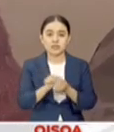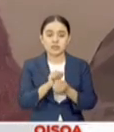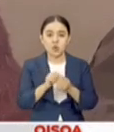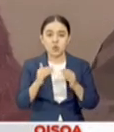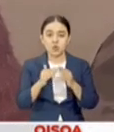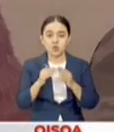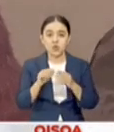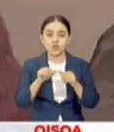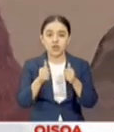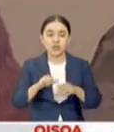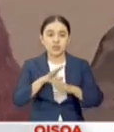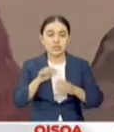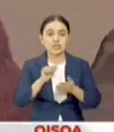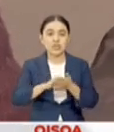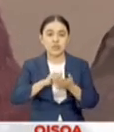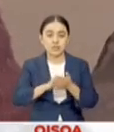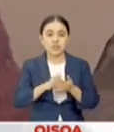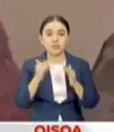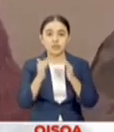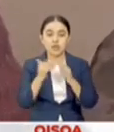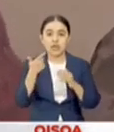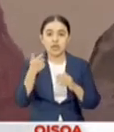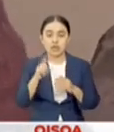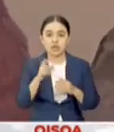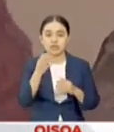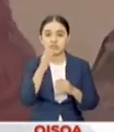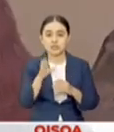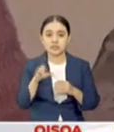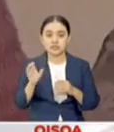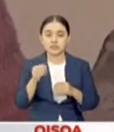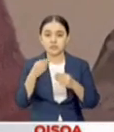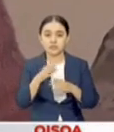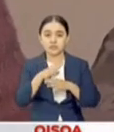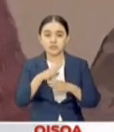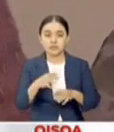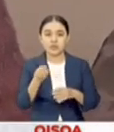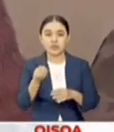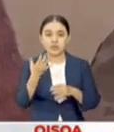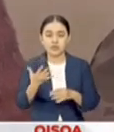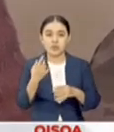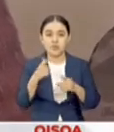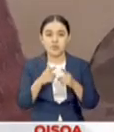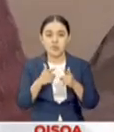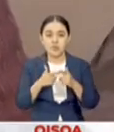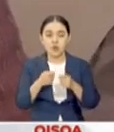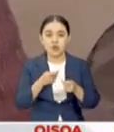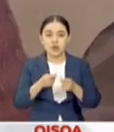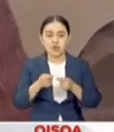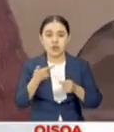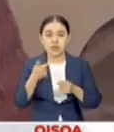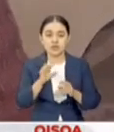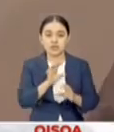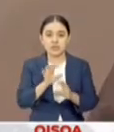to'liq shakllantirilmaganligi sababli xonadonimga gaz va issiqlik tizimi kirib kelmagan. Bir necha bor boshqaruv kompaniyasi va tuman